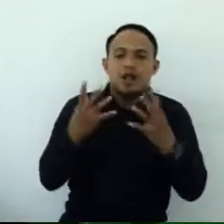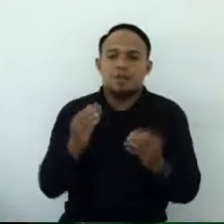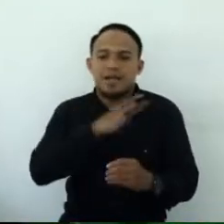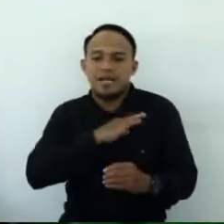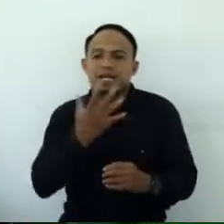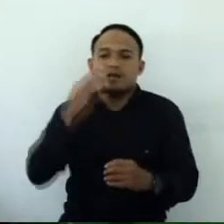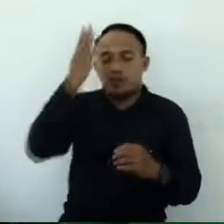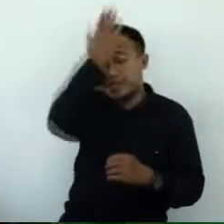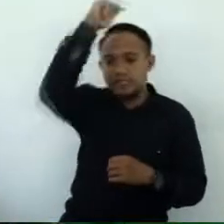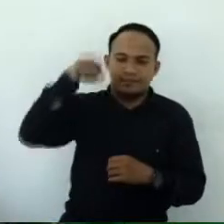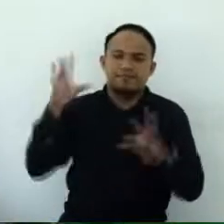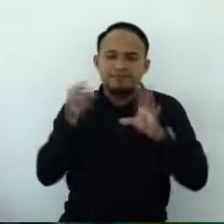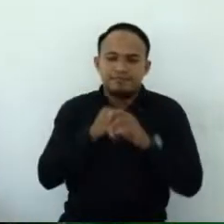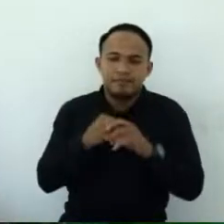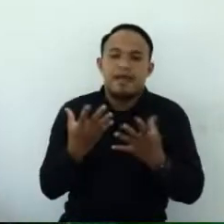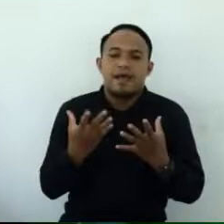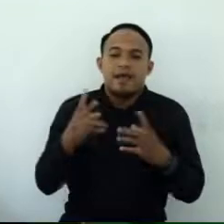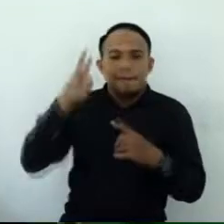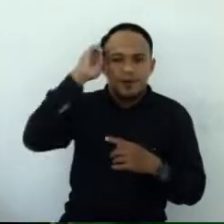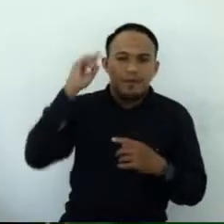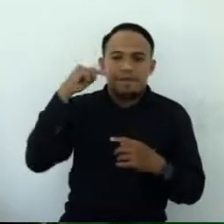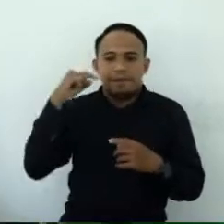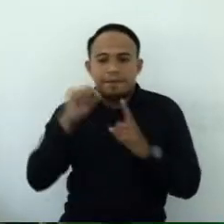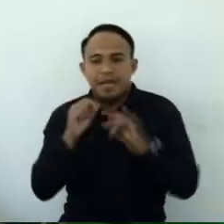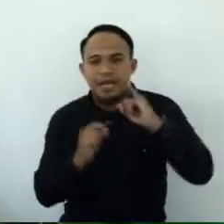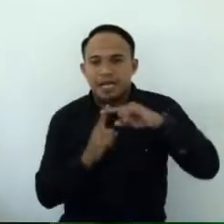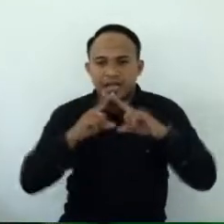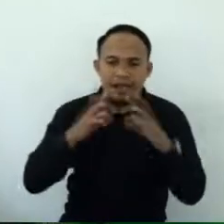boliyohuto Kabupaten Gorontalo